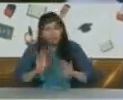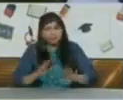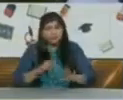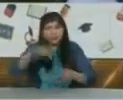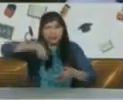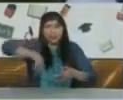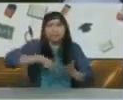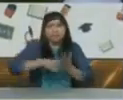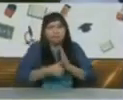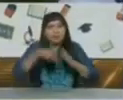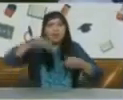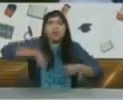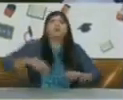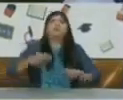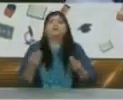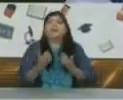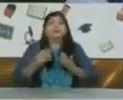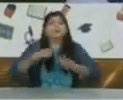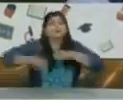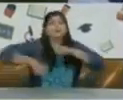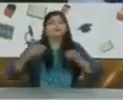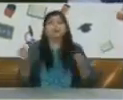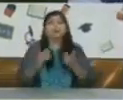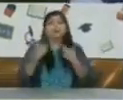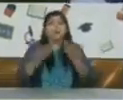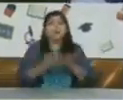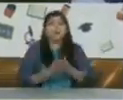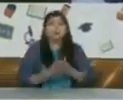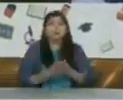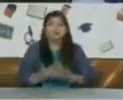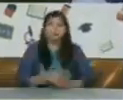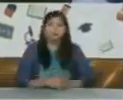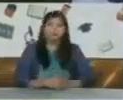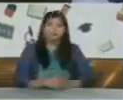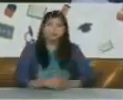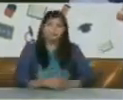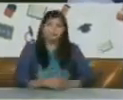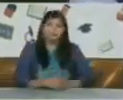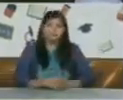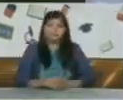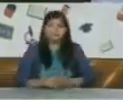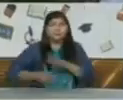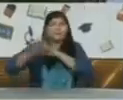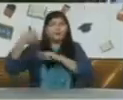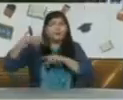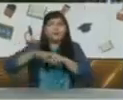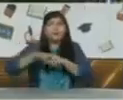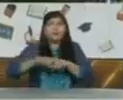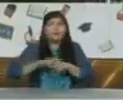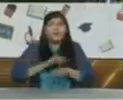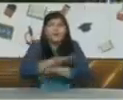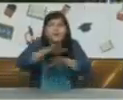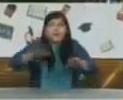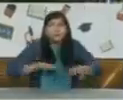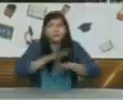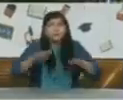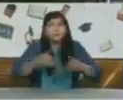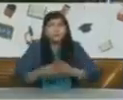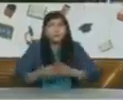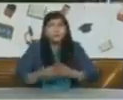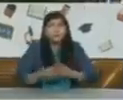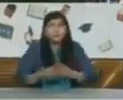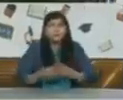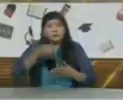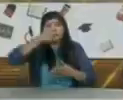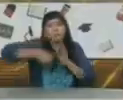लेकिन अब वही काम आप बहुत सरलता से करते लेते होंगे। कभी तैरने की बात आई होगी, बहुत डर लगा